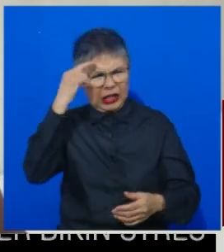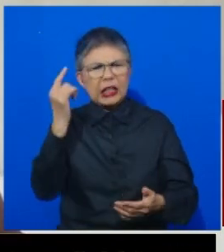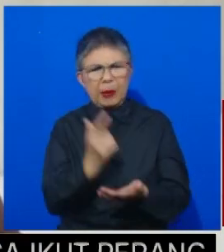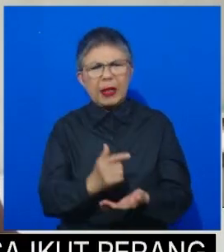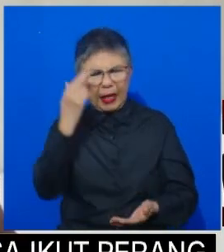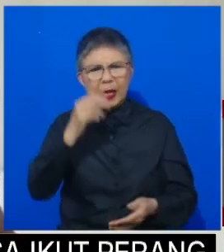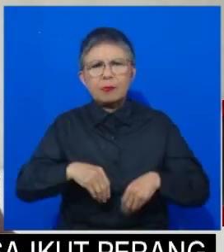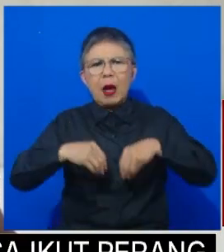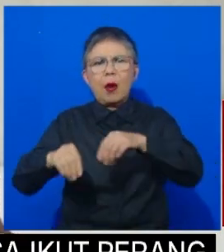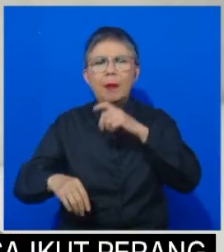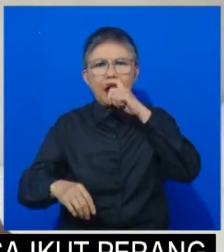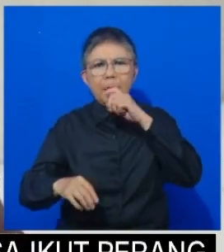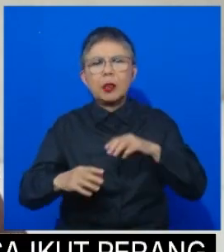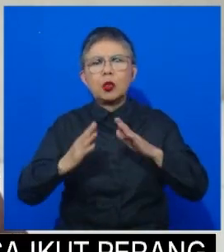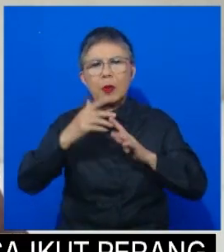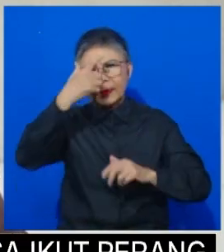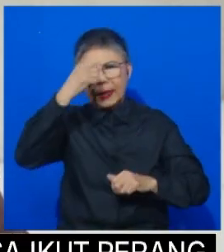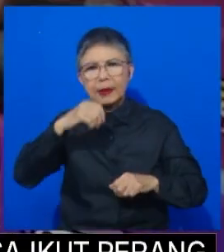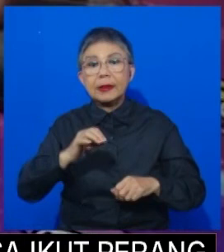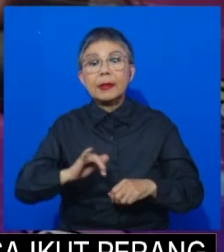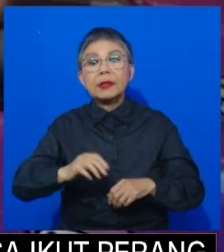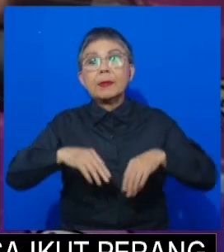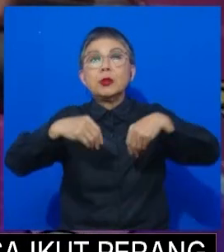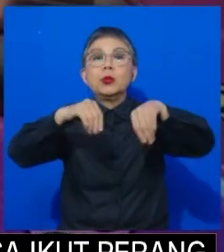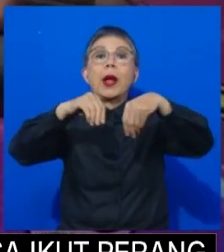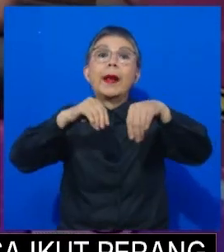Bu. Sambil jualan nggak apa-apa.